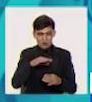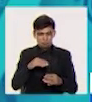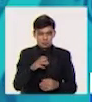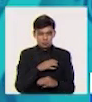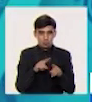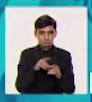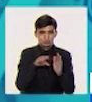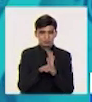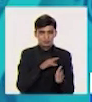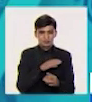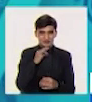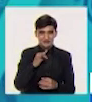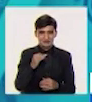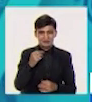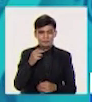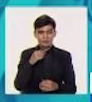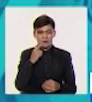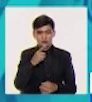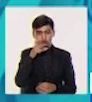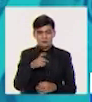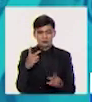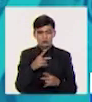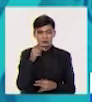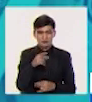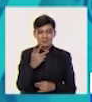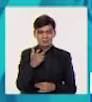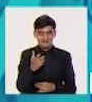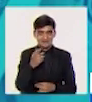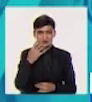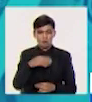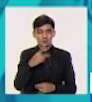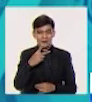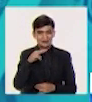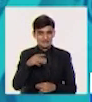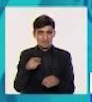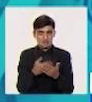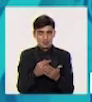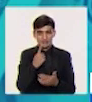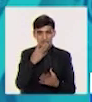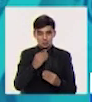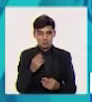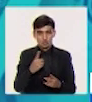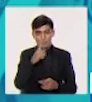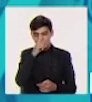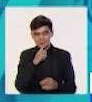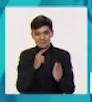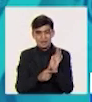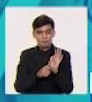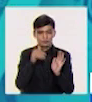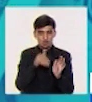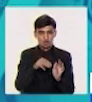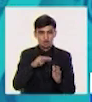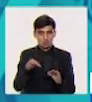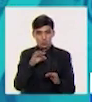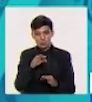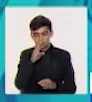күніне кем дегенде 2350 теңгеге күн көруі қажет екен. Бір айда табысыңыз 70 мың теңгеден кем болса, дүниежүзілік